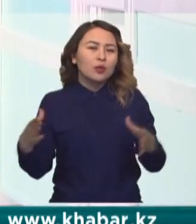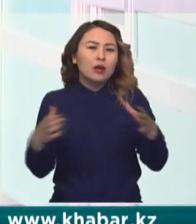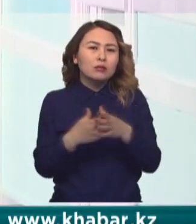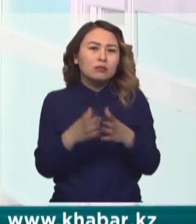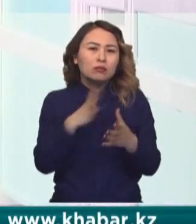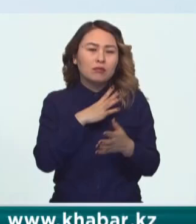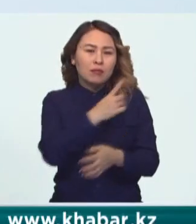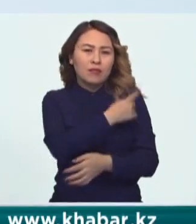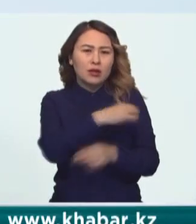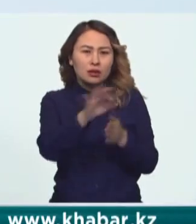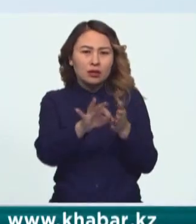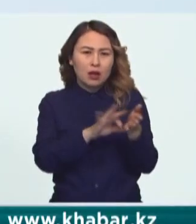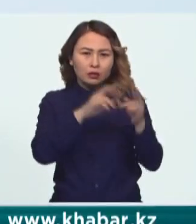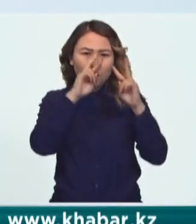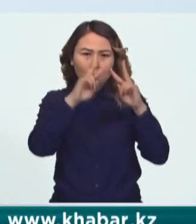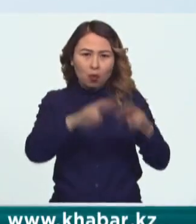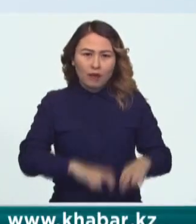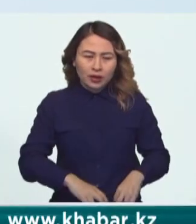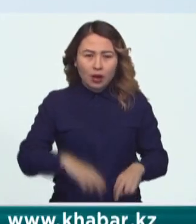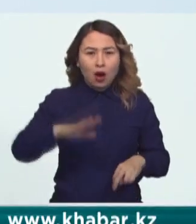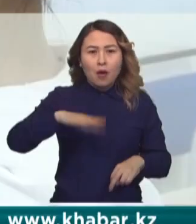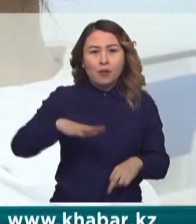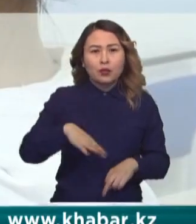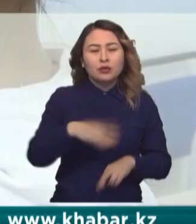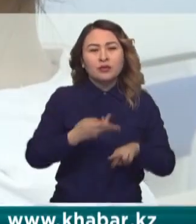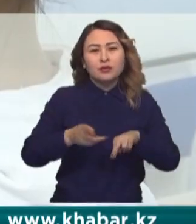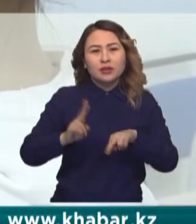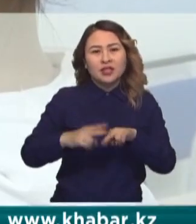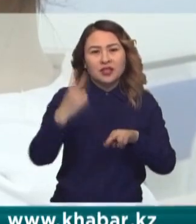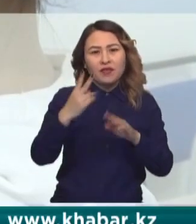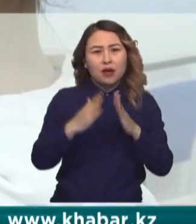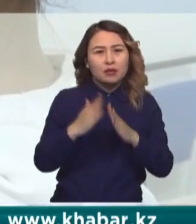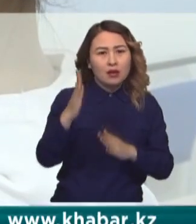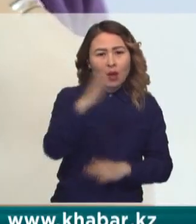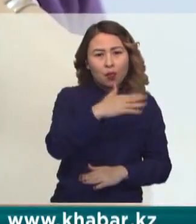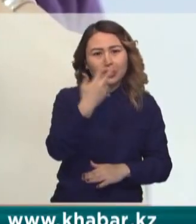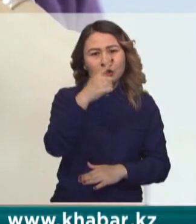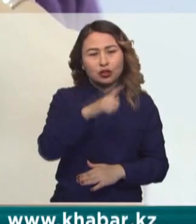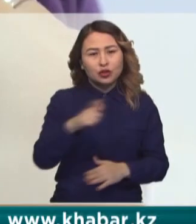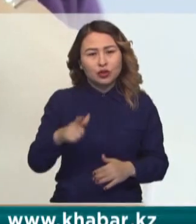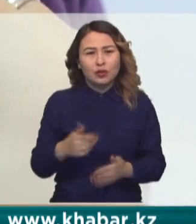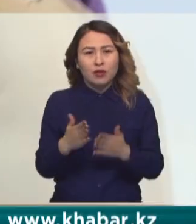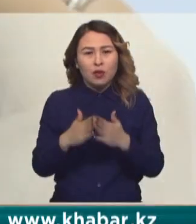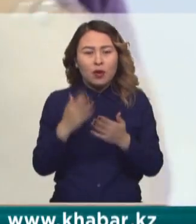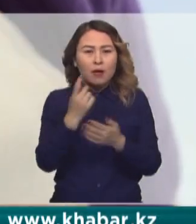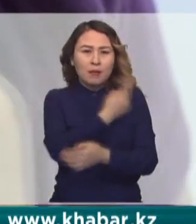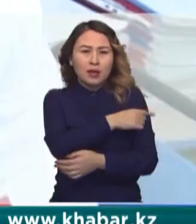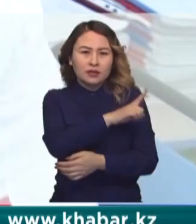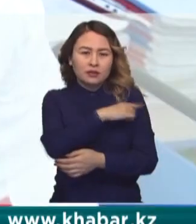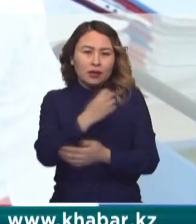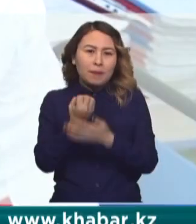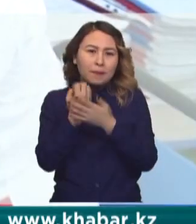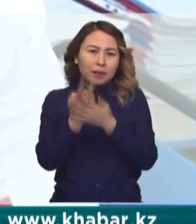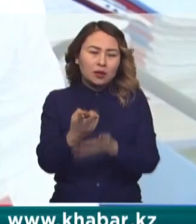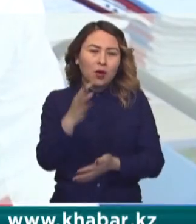аурулар ауруханасында тексеруден өткен. Дәрігерлердің бақылауынан кейін екеуі үйлеріне жіберілді, ал қалған үшеуінен жедел